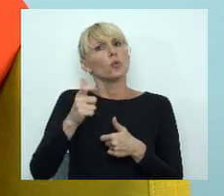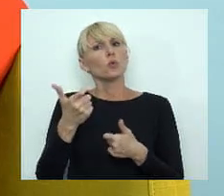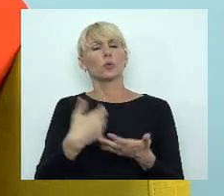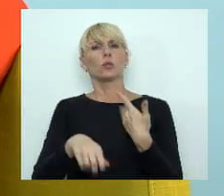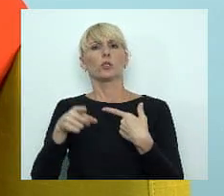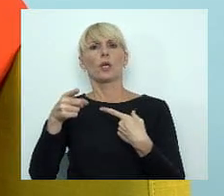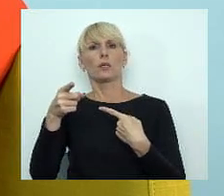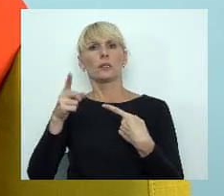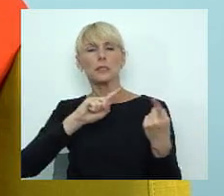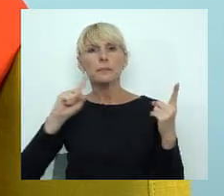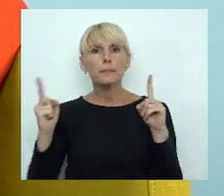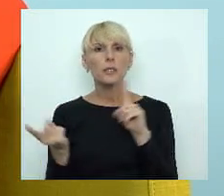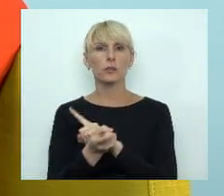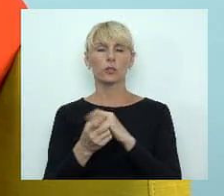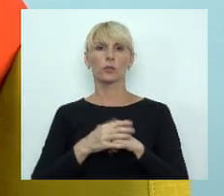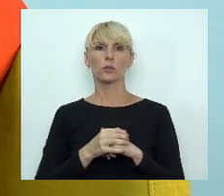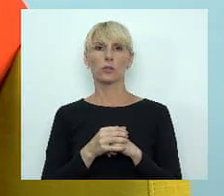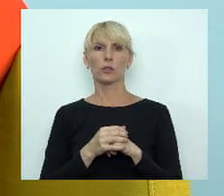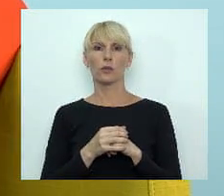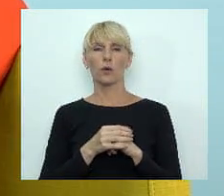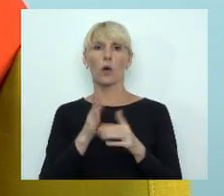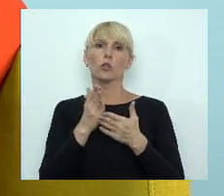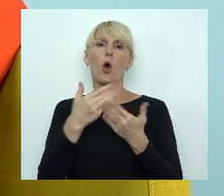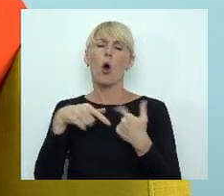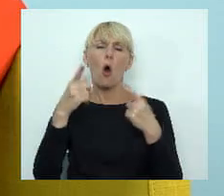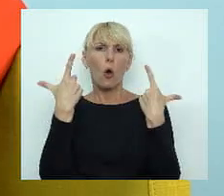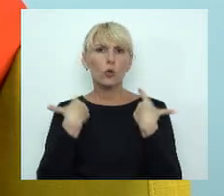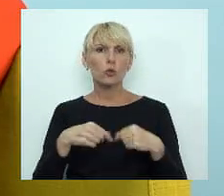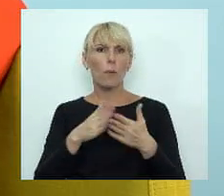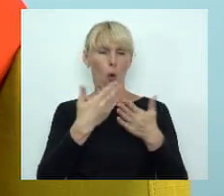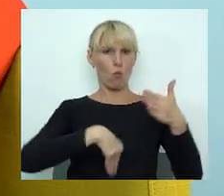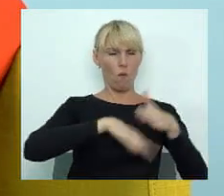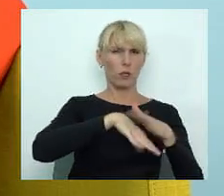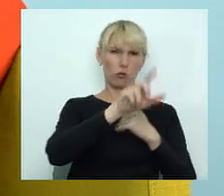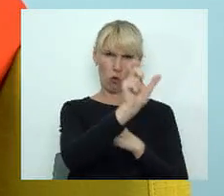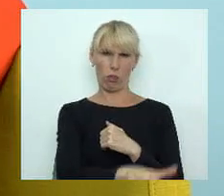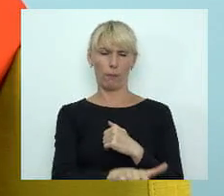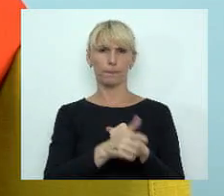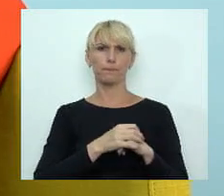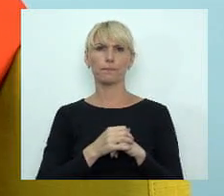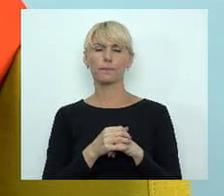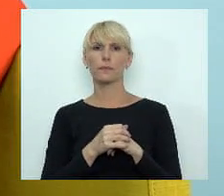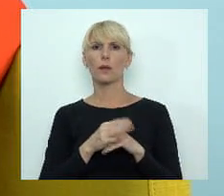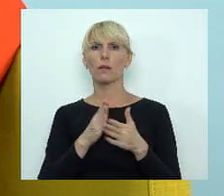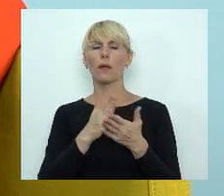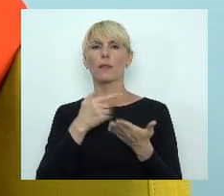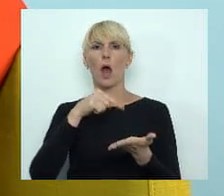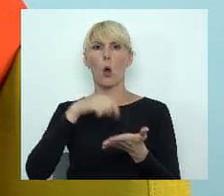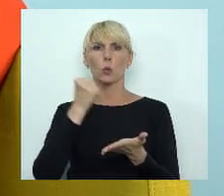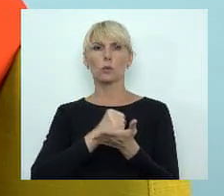na tych samych zasadach? To wciąż się osoba upoważniona po prostu. Tak, dokładnie na podstawie przepisów ustawy o prawach